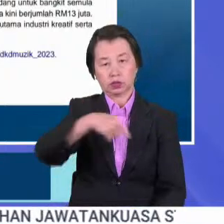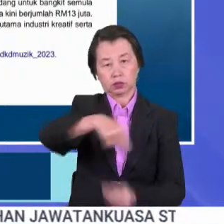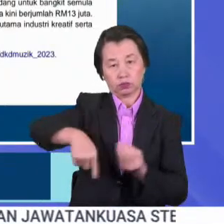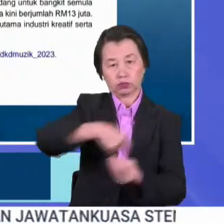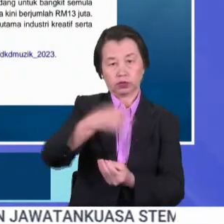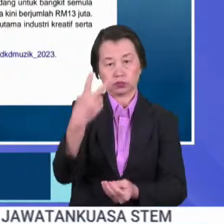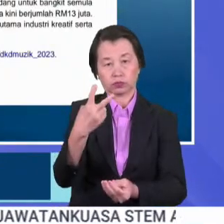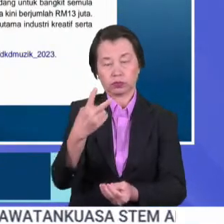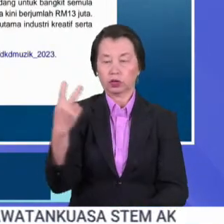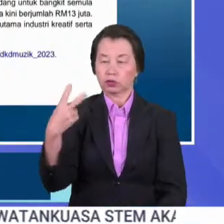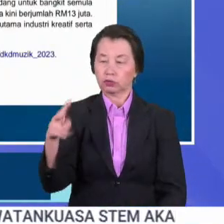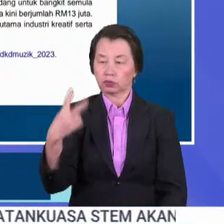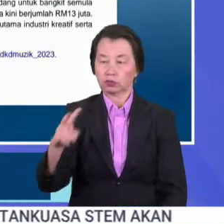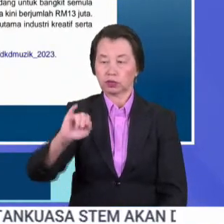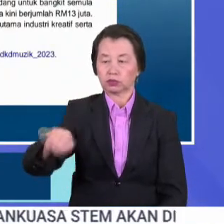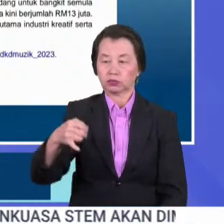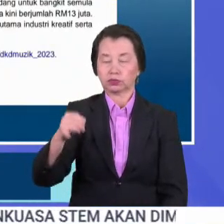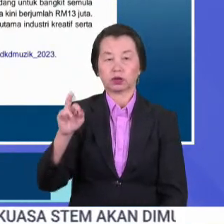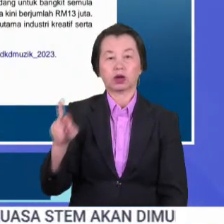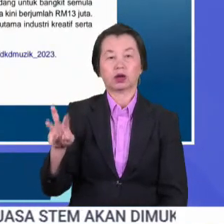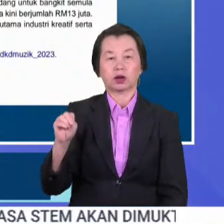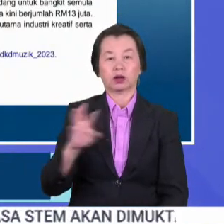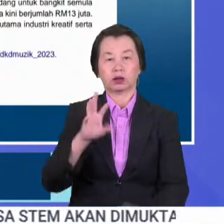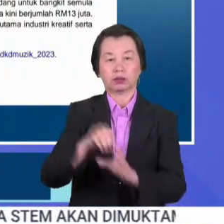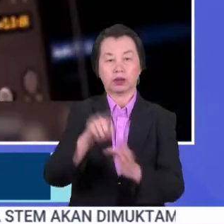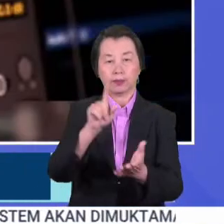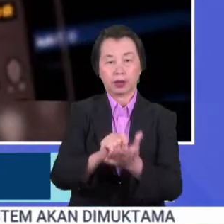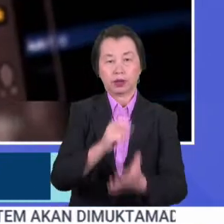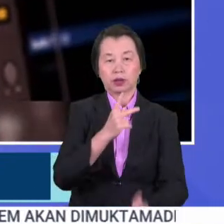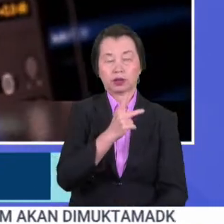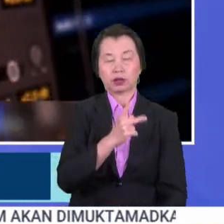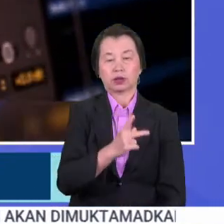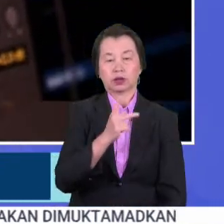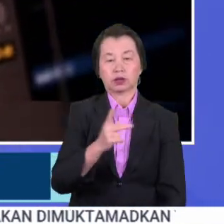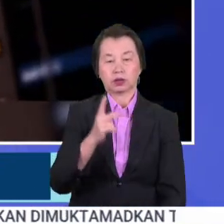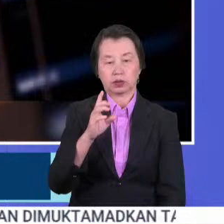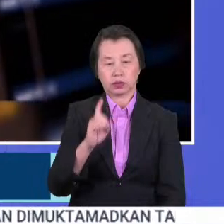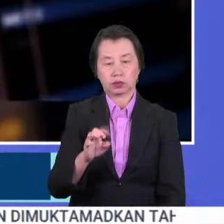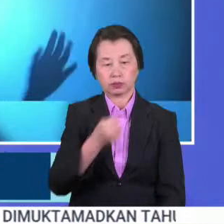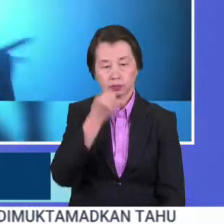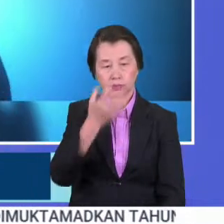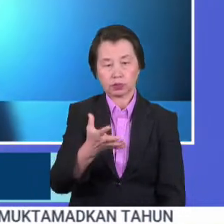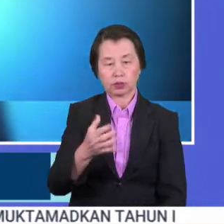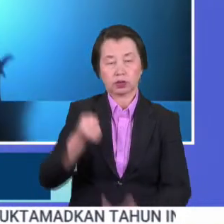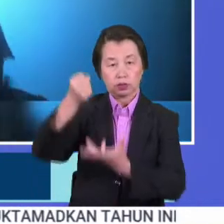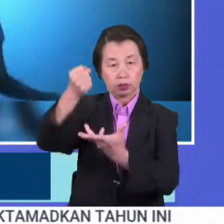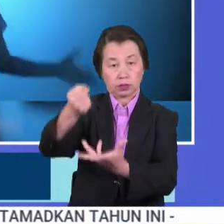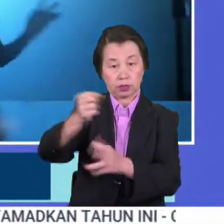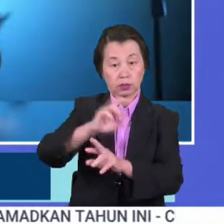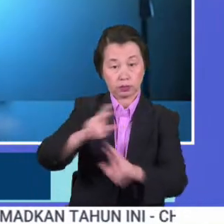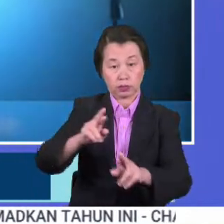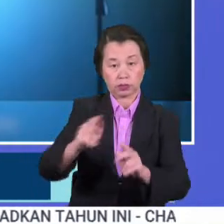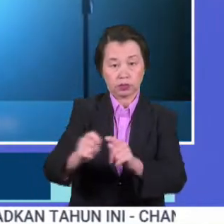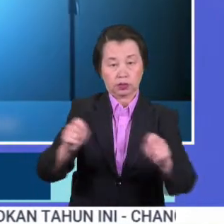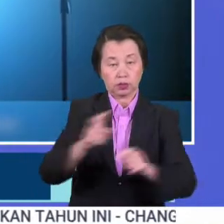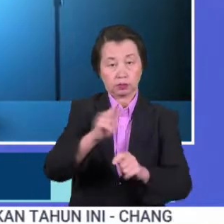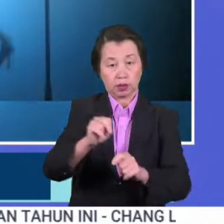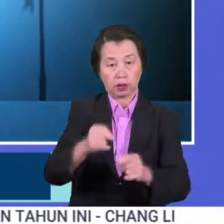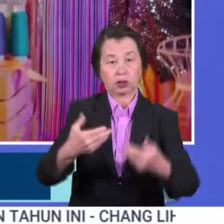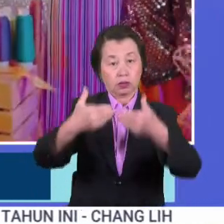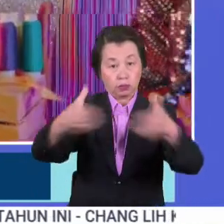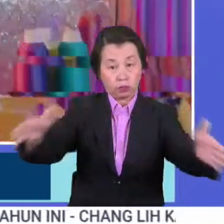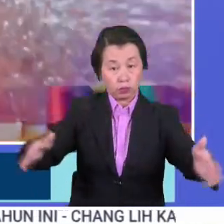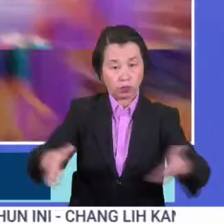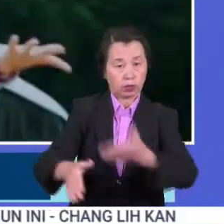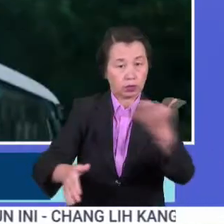kedua sebanyak RM12 juta. Dalam kenyataan media, KKD memaklumkan dana untuk penggiat muzik tempatan itu terbuka